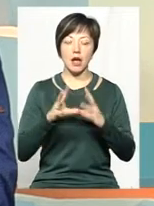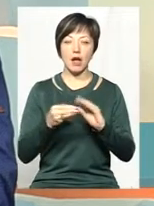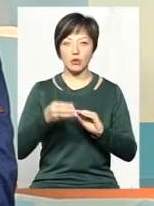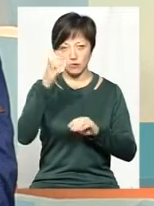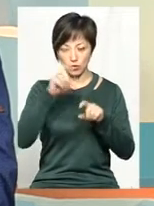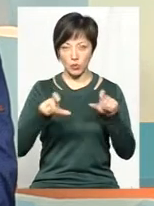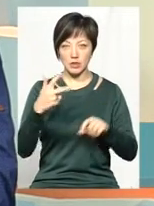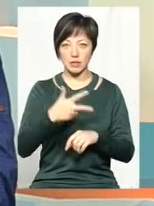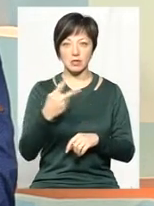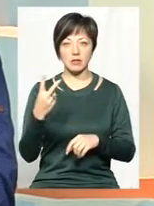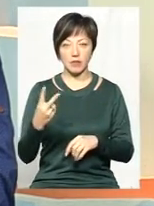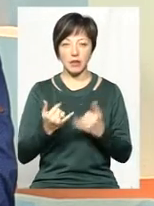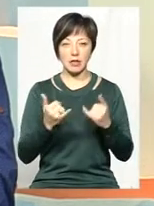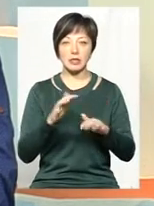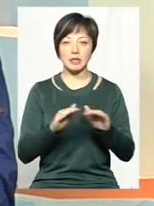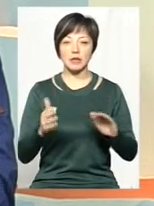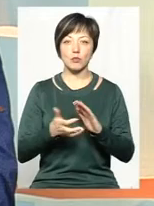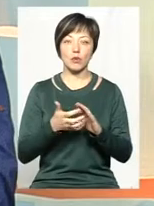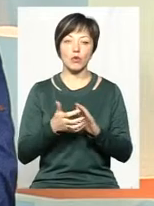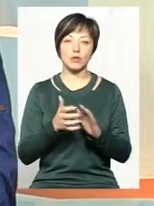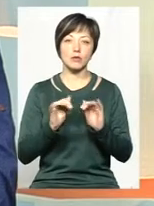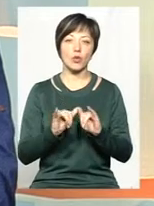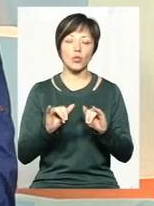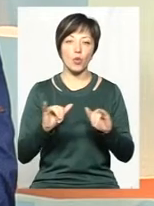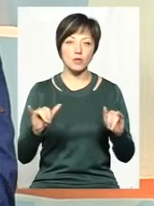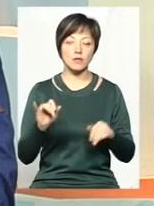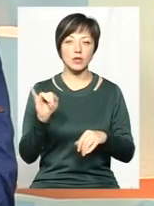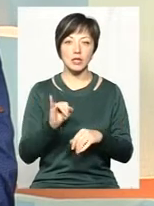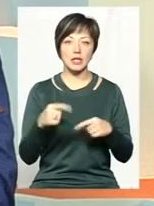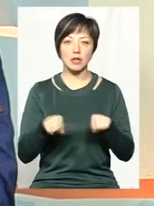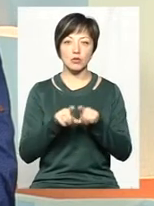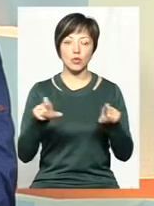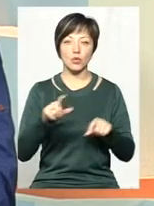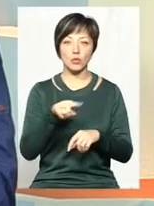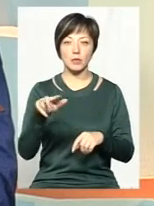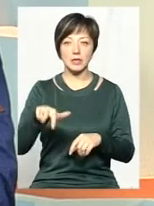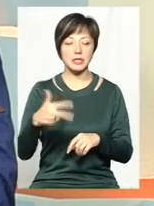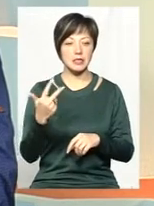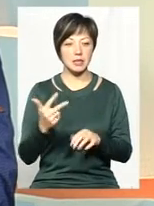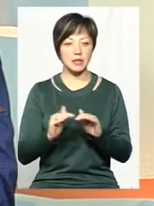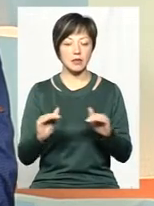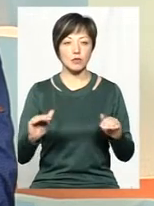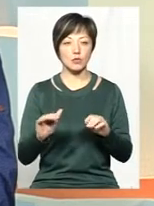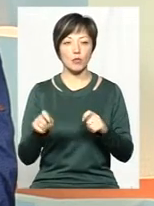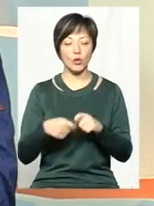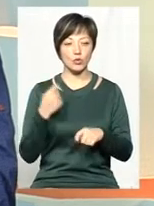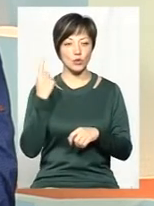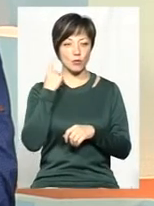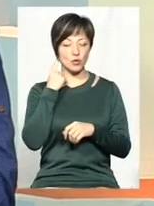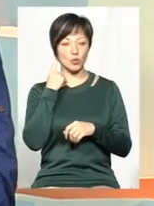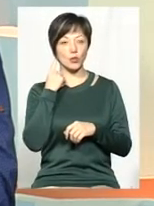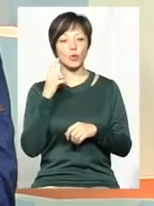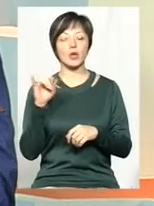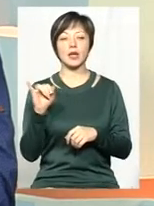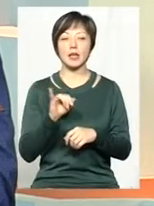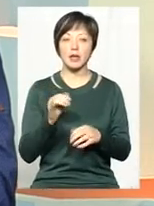загальноосвітня школа номер 32 для дітей з вадами розвитку. І також школа номер 33 для дітей з вадами слуху. І